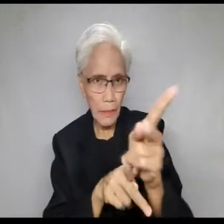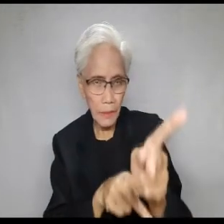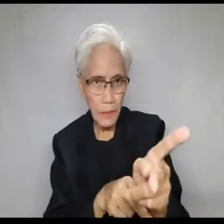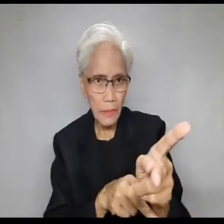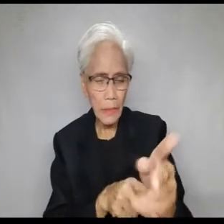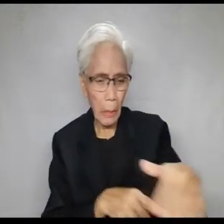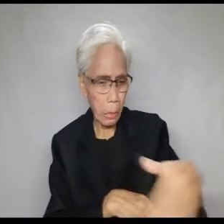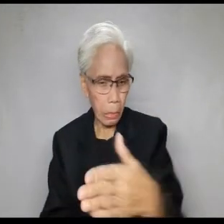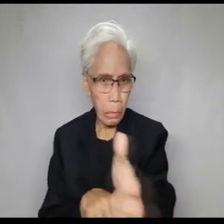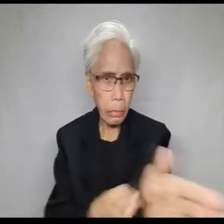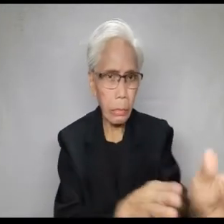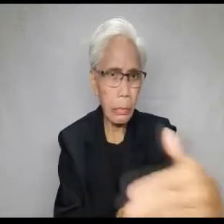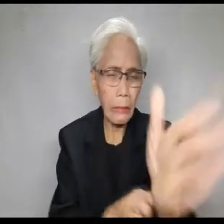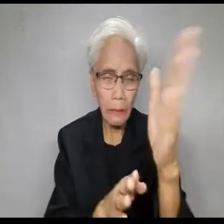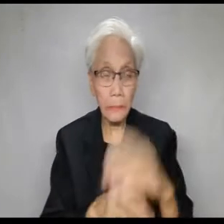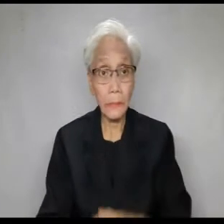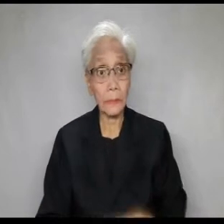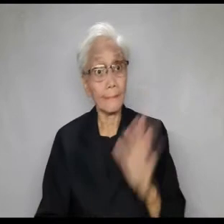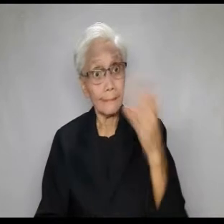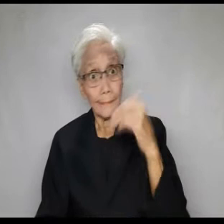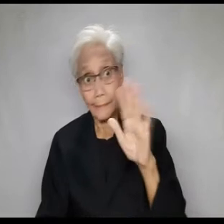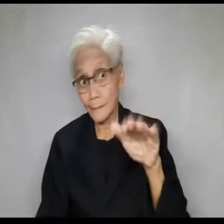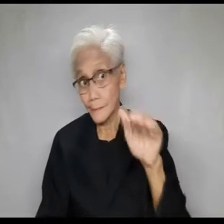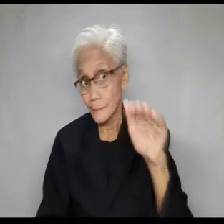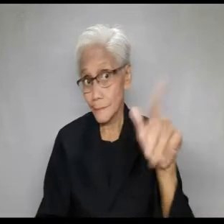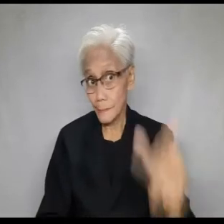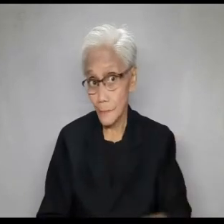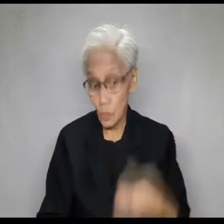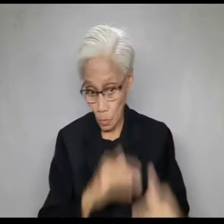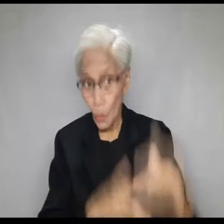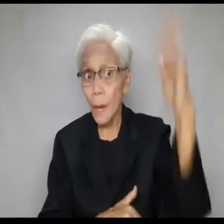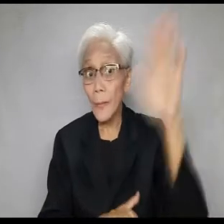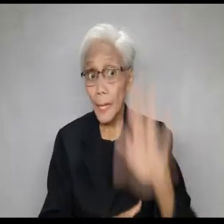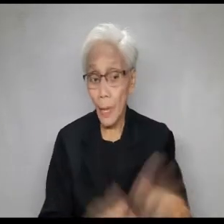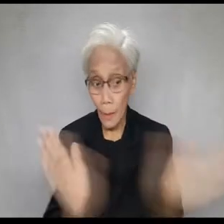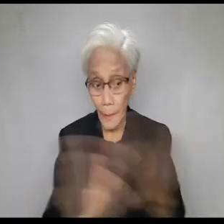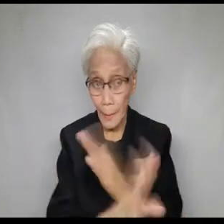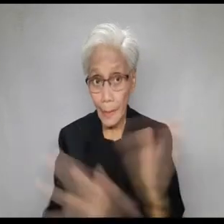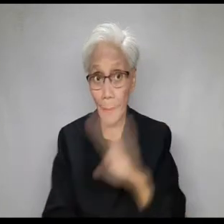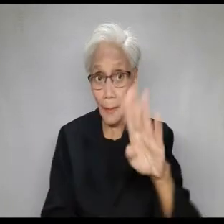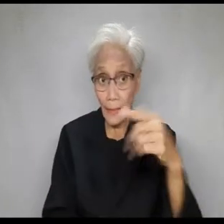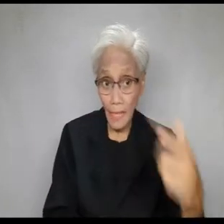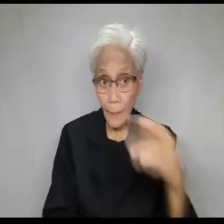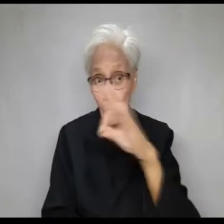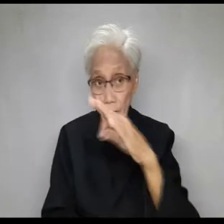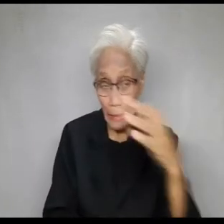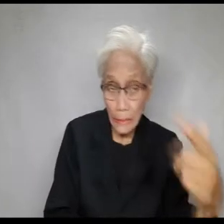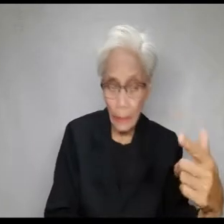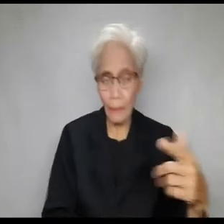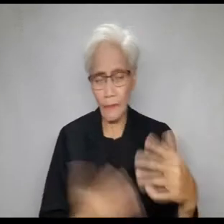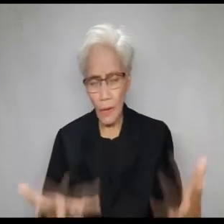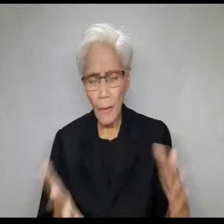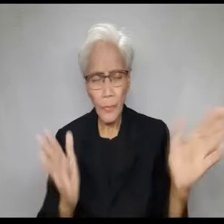and unsteady direction. Hey, grow up! Huwag kang papalit-palit ng BF or GF